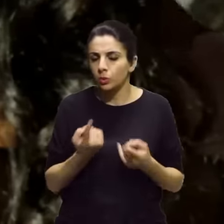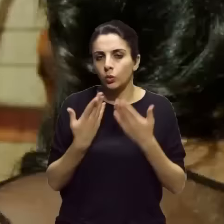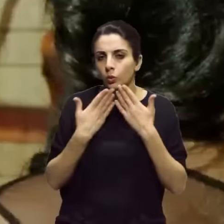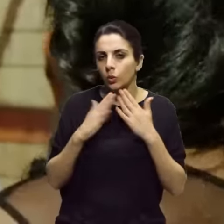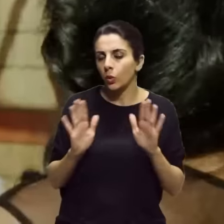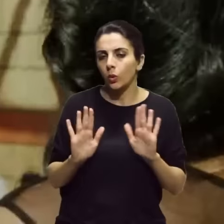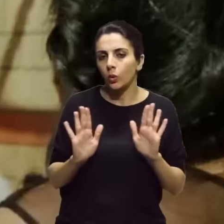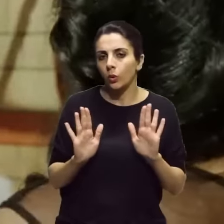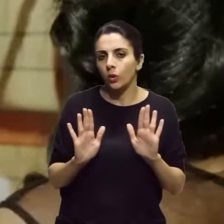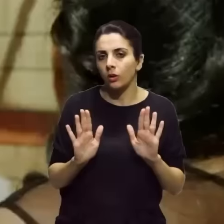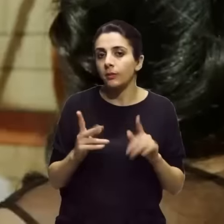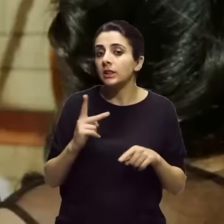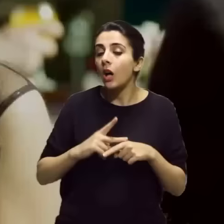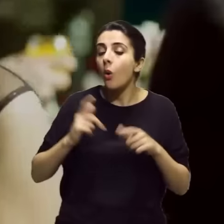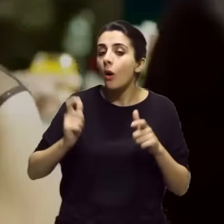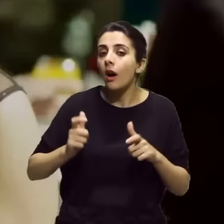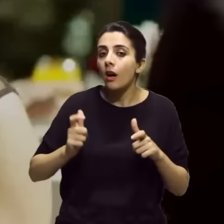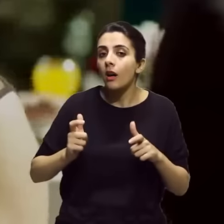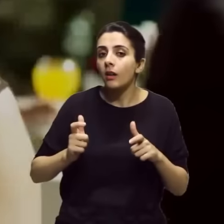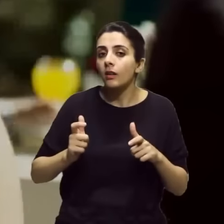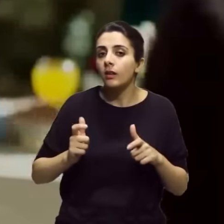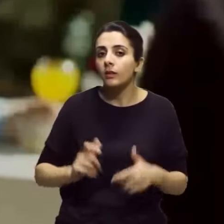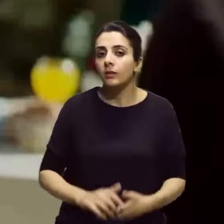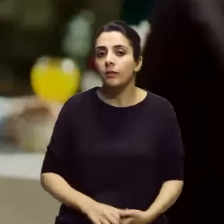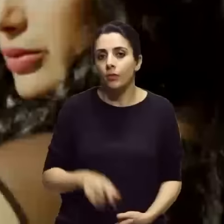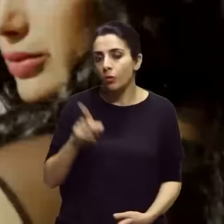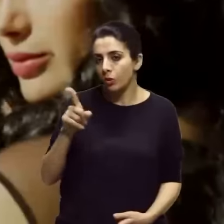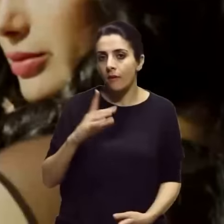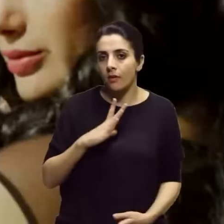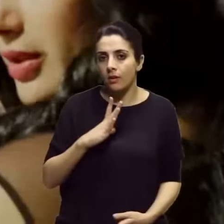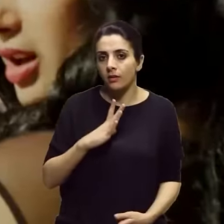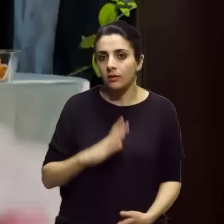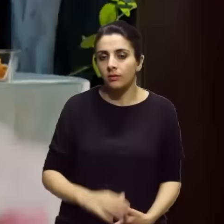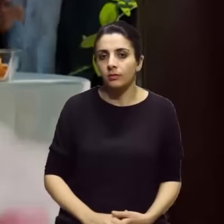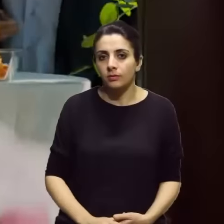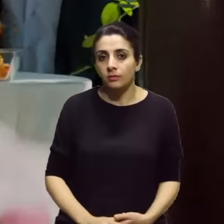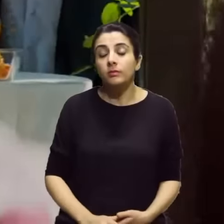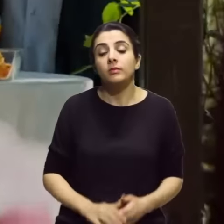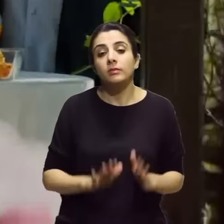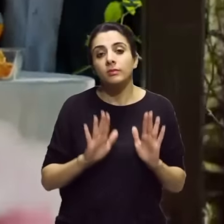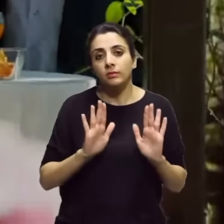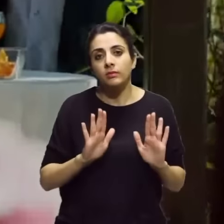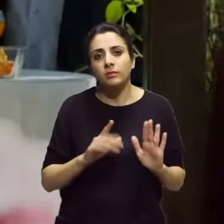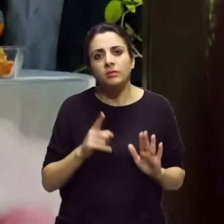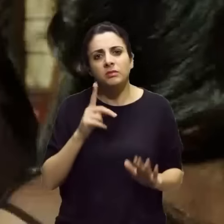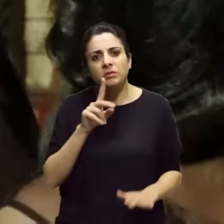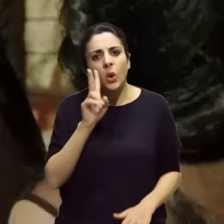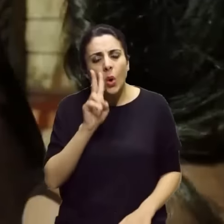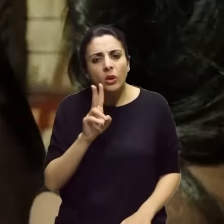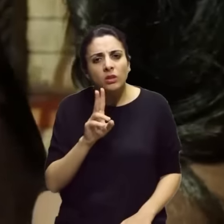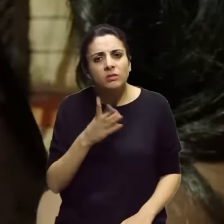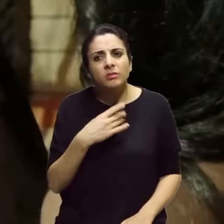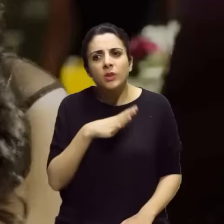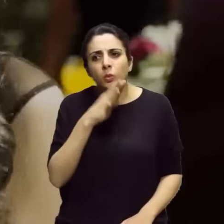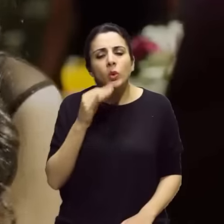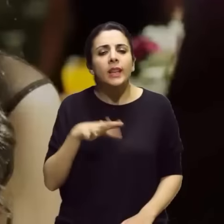yok. Zeynep nerede? Burada. Arkayı dönüp gösterdi. Oh, seni gördüğüne pek